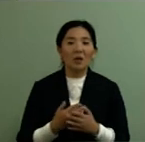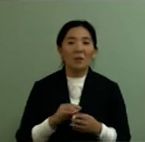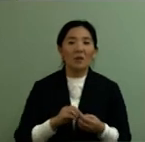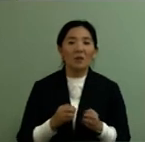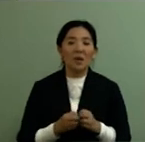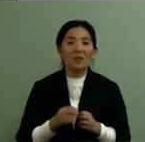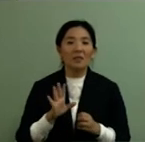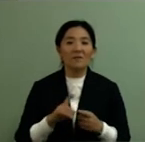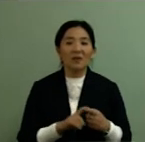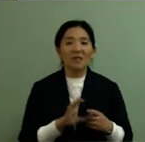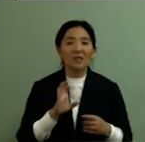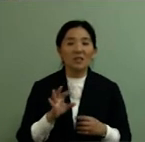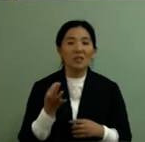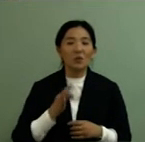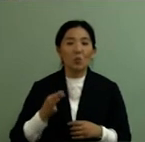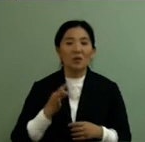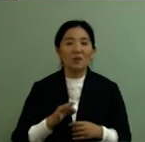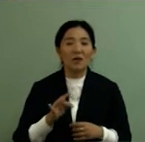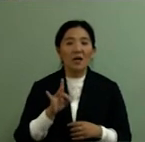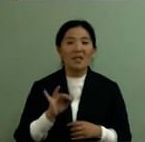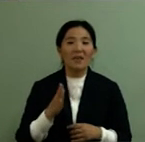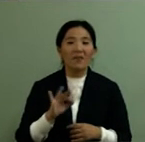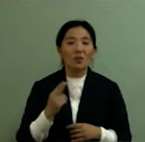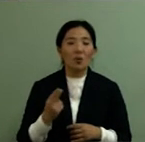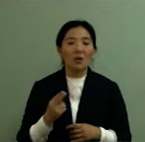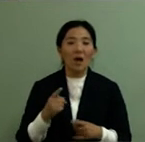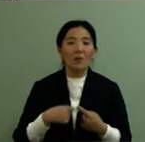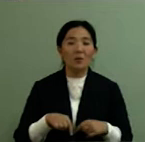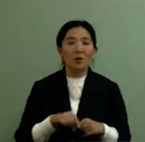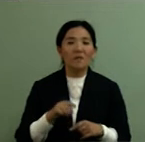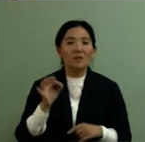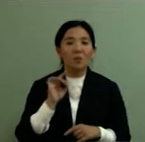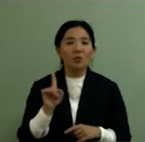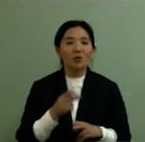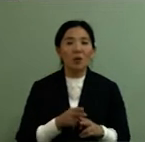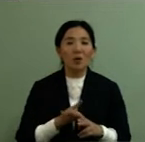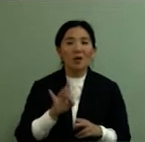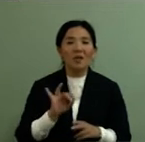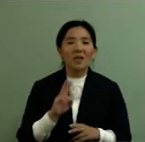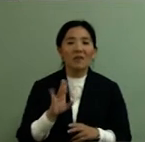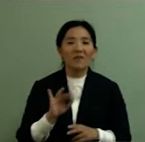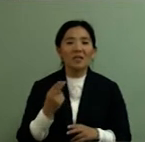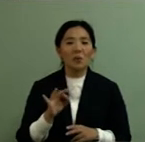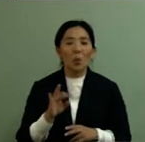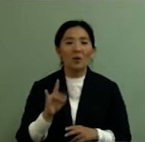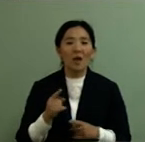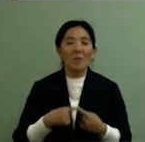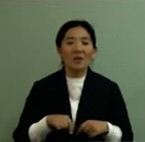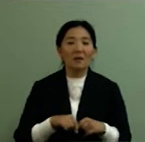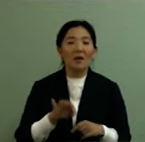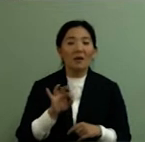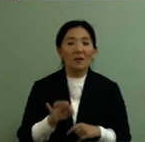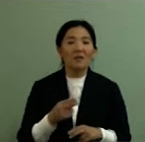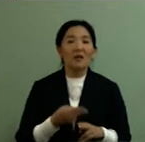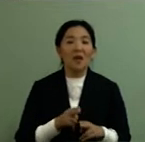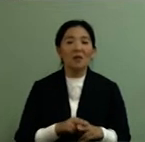как проблемы, связанные с использованием рекреационных объектов. Ну-ка, давайте вспомним, что такое рекреационные объекты. Молодцы,